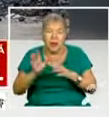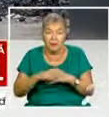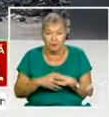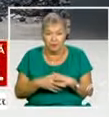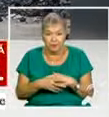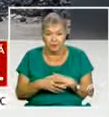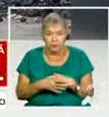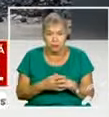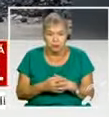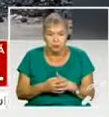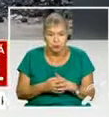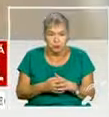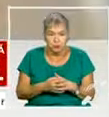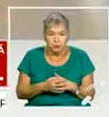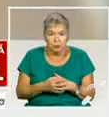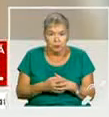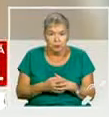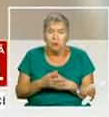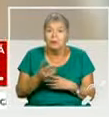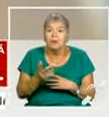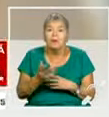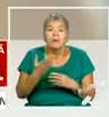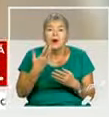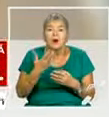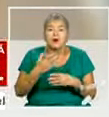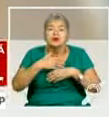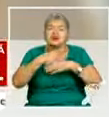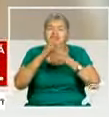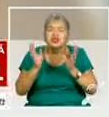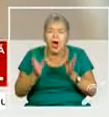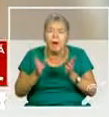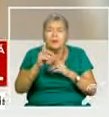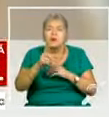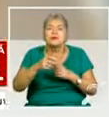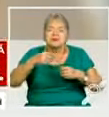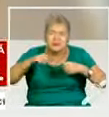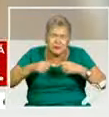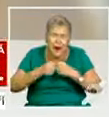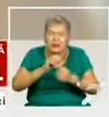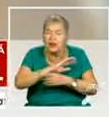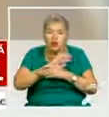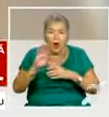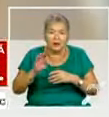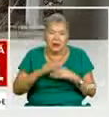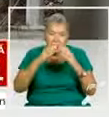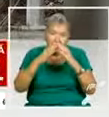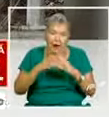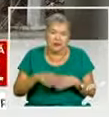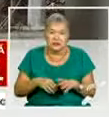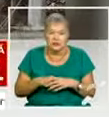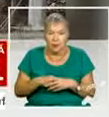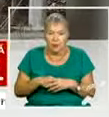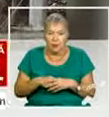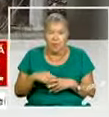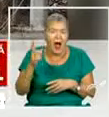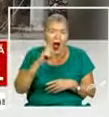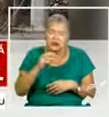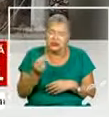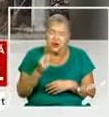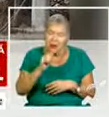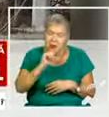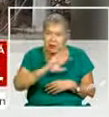Dar pe casă? Nu. Ce pagube ați avut? Atâta, geama lucru spart de la cap la cap. Încolo